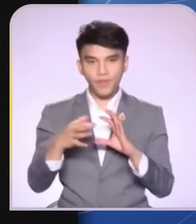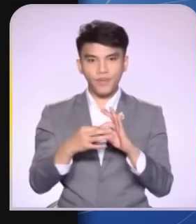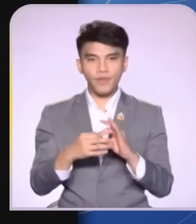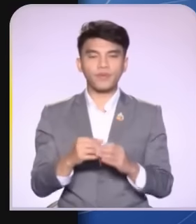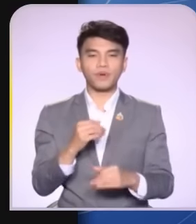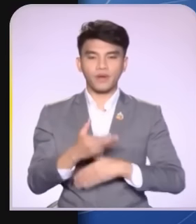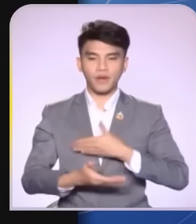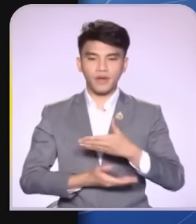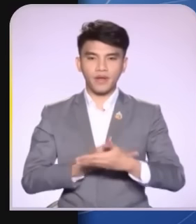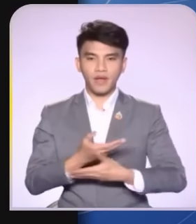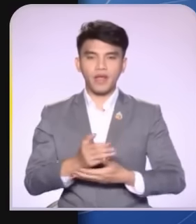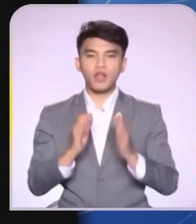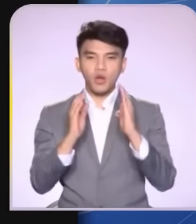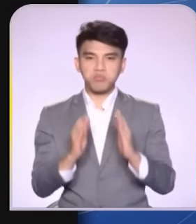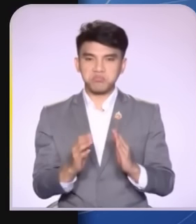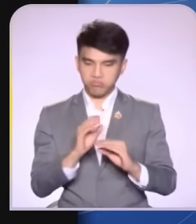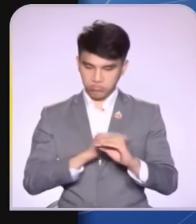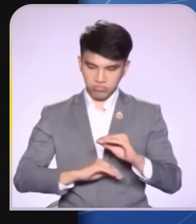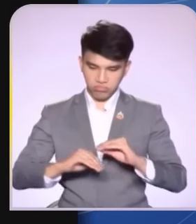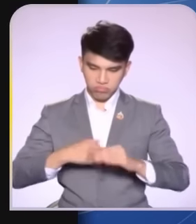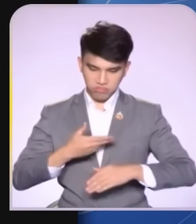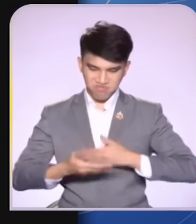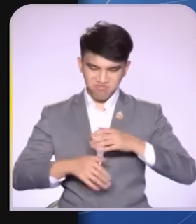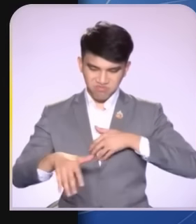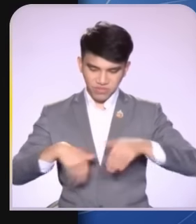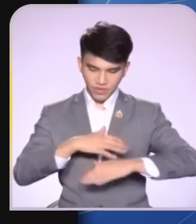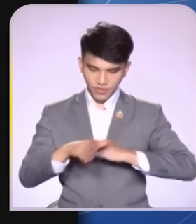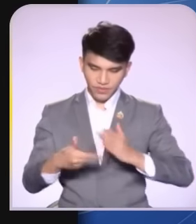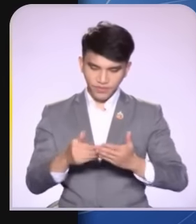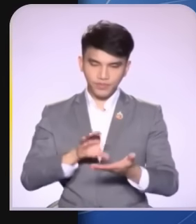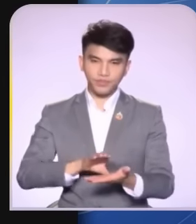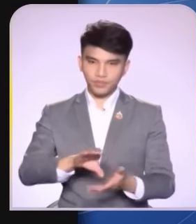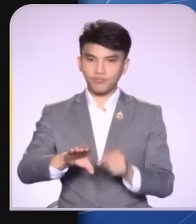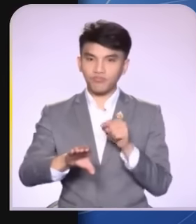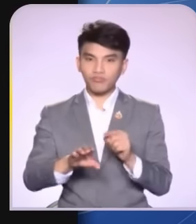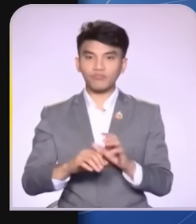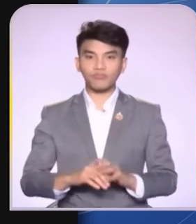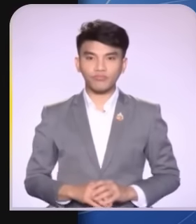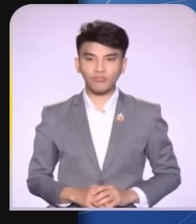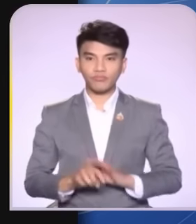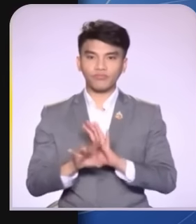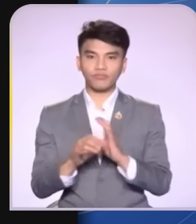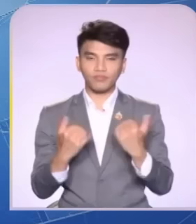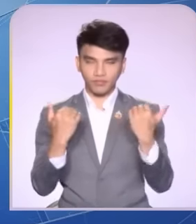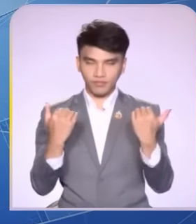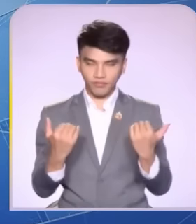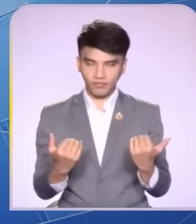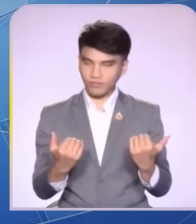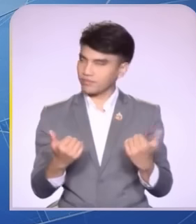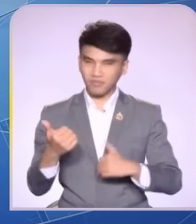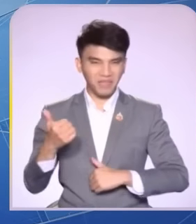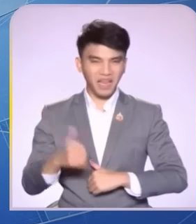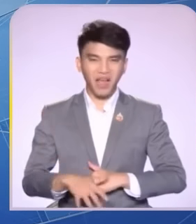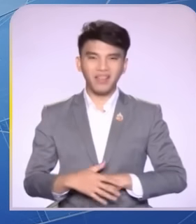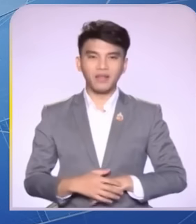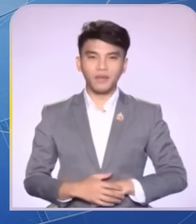ปิดธุรกิจขายตรงสร้างดาวไลน์ขายฝันให้ประชาชนมาร่วมลงทุนเขาว่าอย่างนี้นะฮะสุดท้ายไม่เป็นไปตามที่